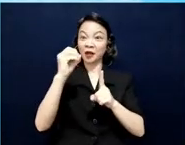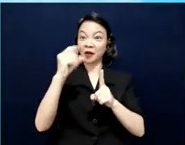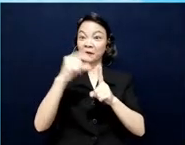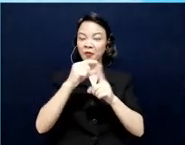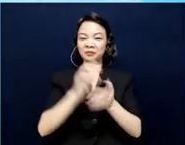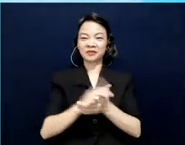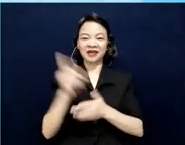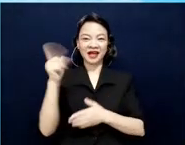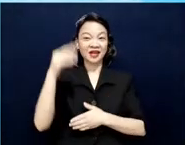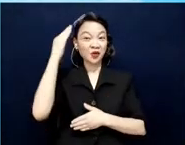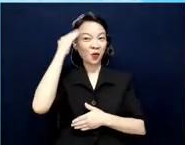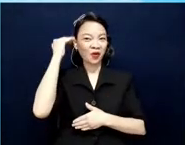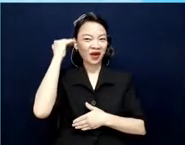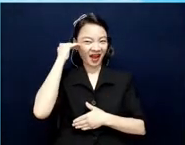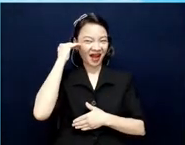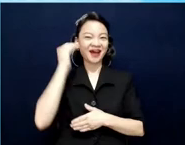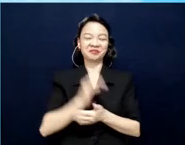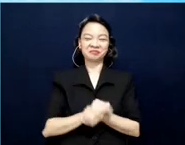Pak ya?